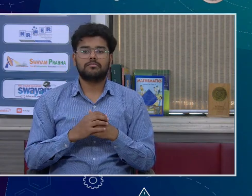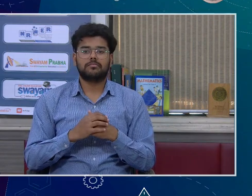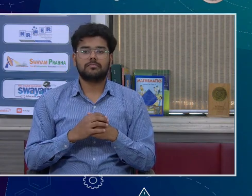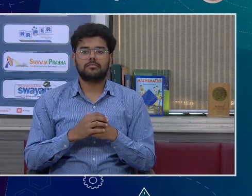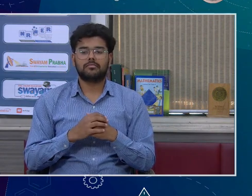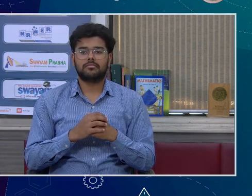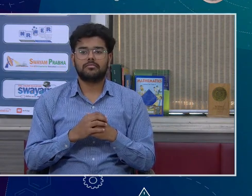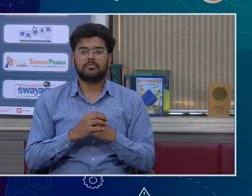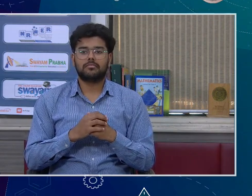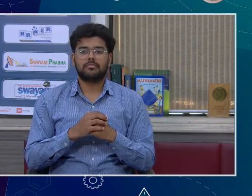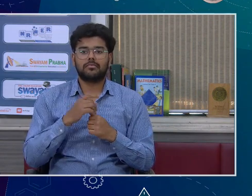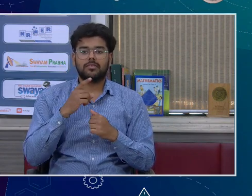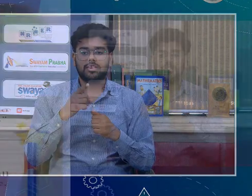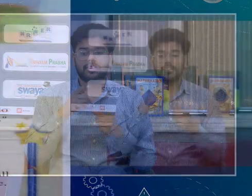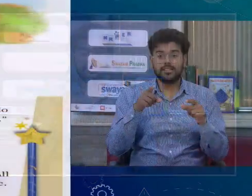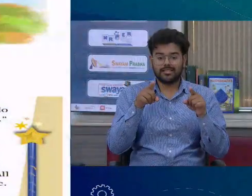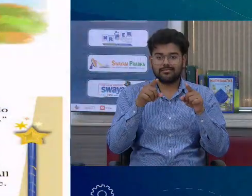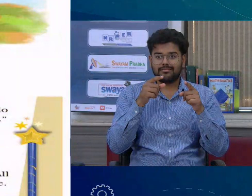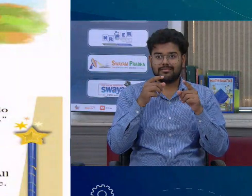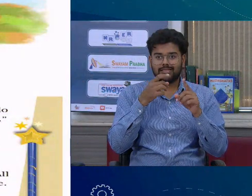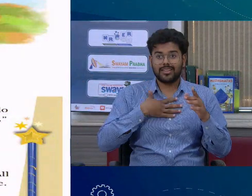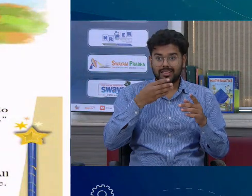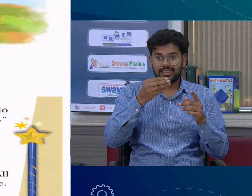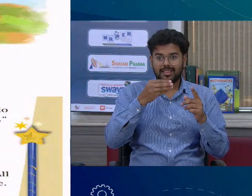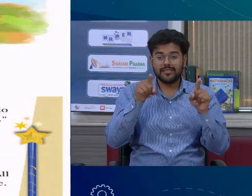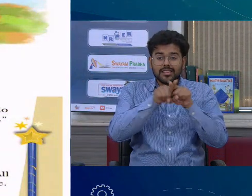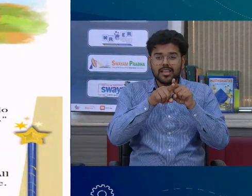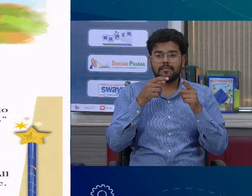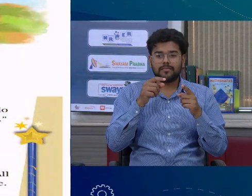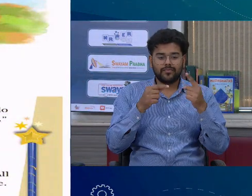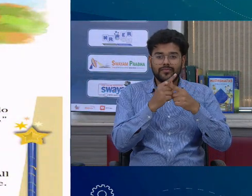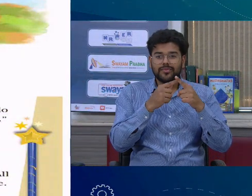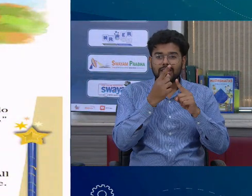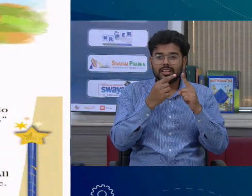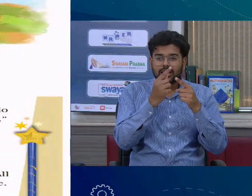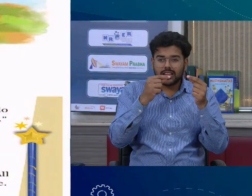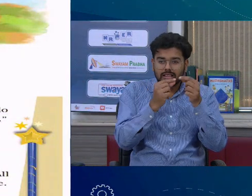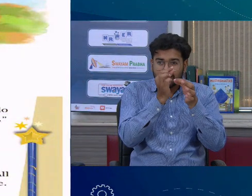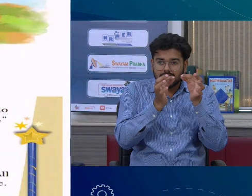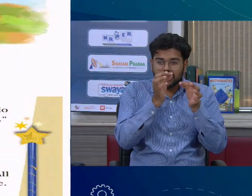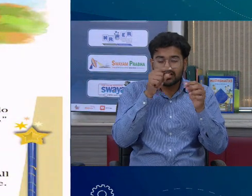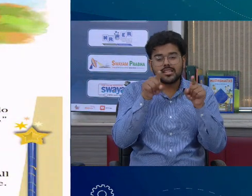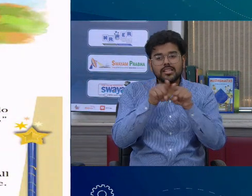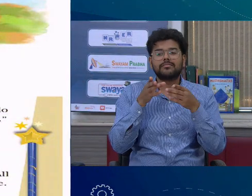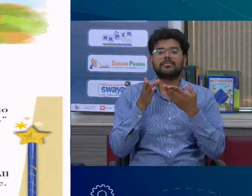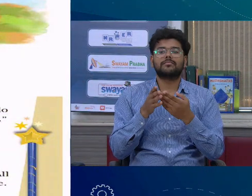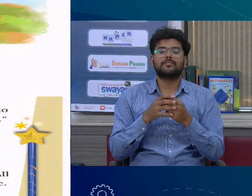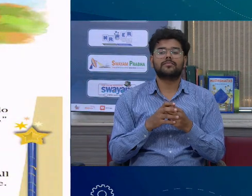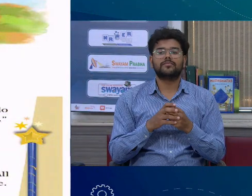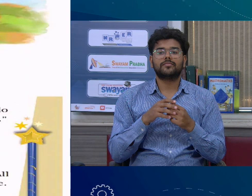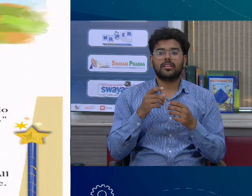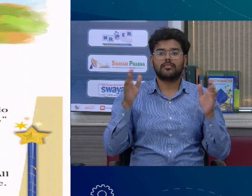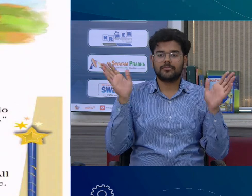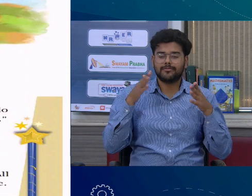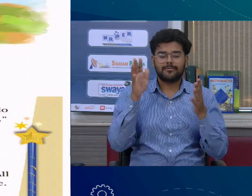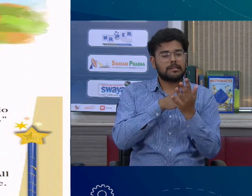ट्री हैड लीव्स लाइक द नीडल्स, सुई की तरह चुभने वाले नीडल्स जैसे उसके पत्ते थे, तो चिड़िया इधर आके